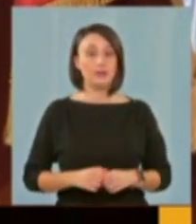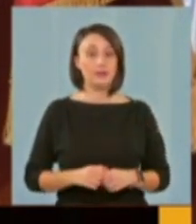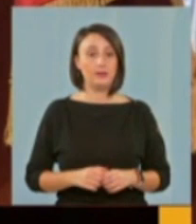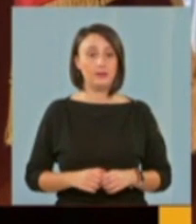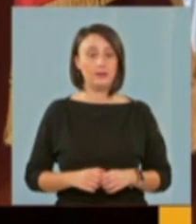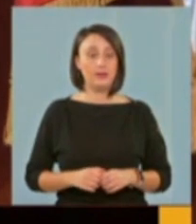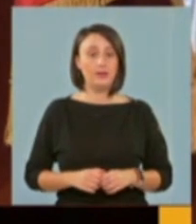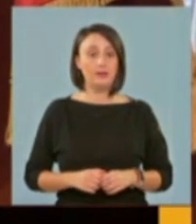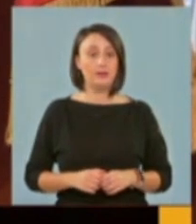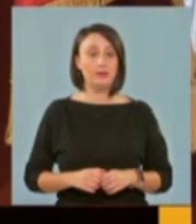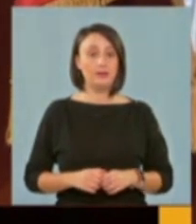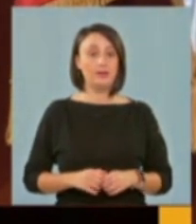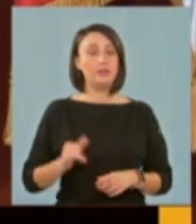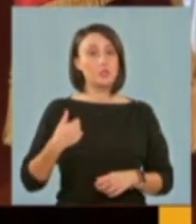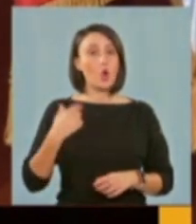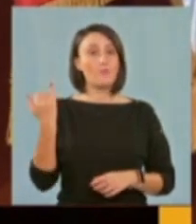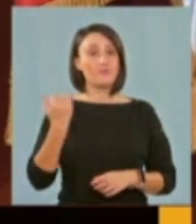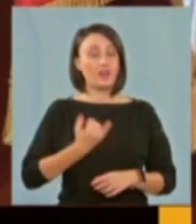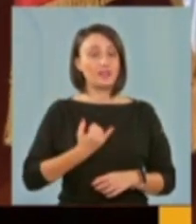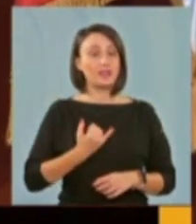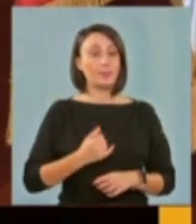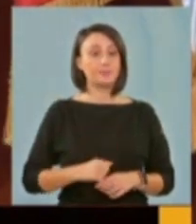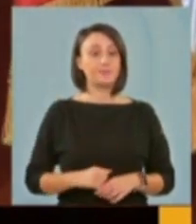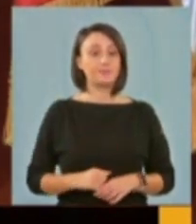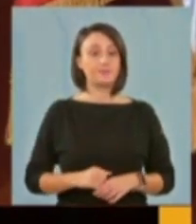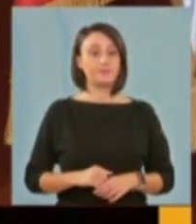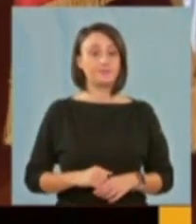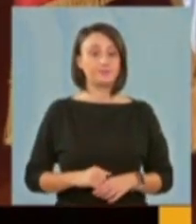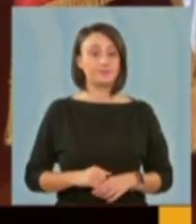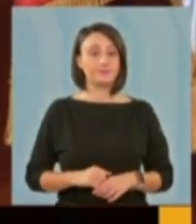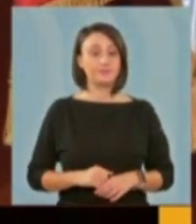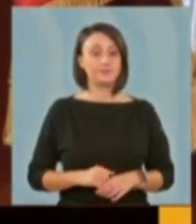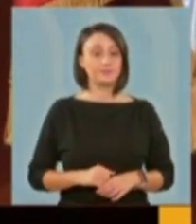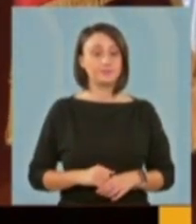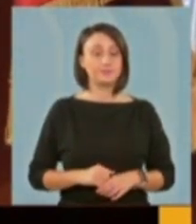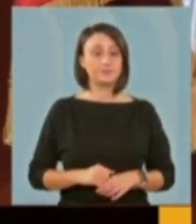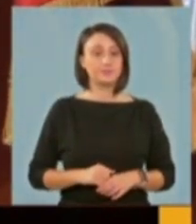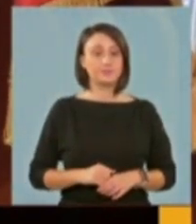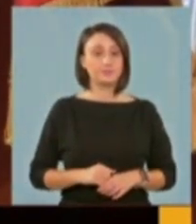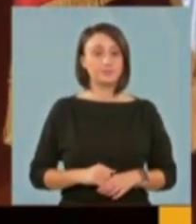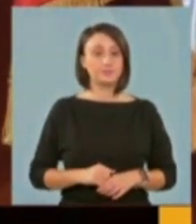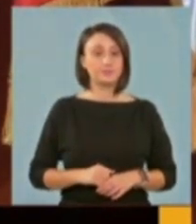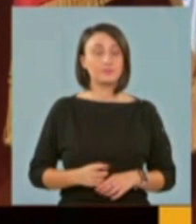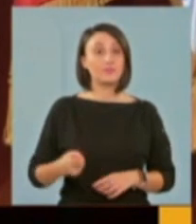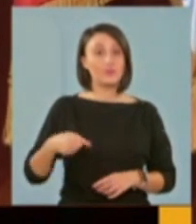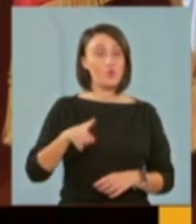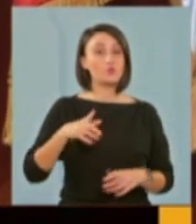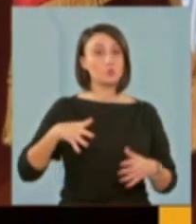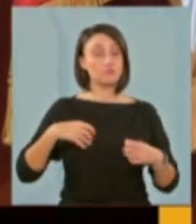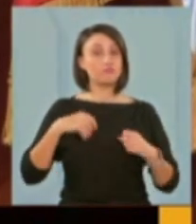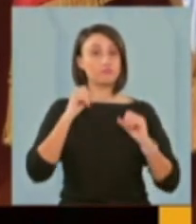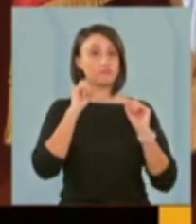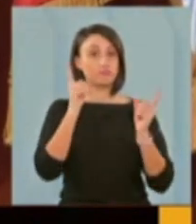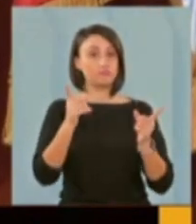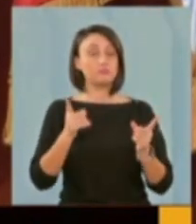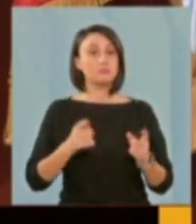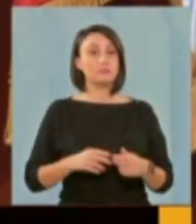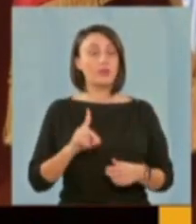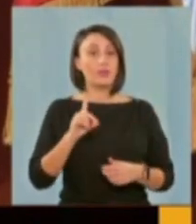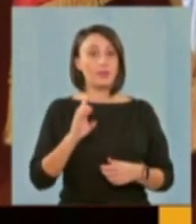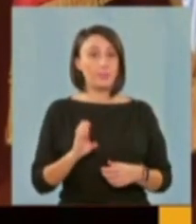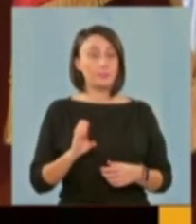și au venit în... Nu numai că au găsit soluții, veți fi surprins de